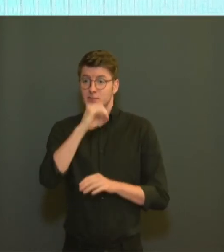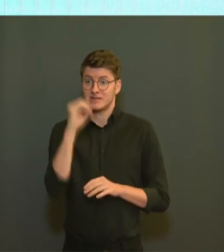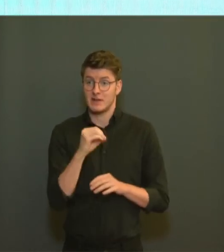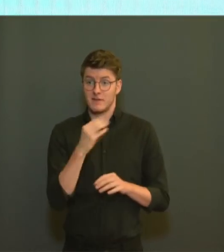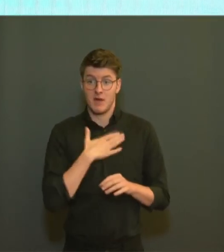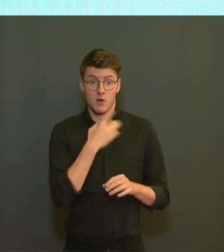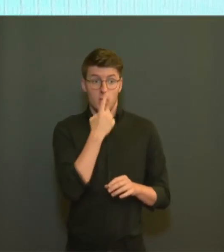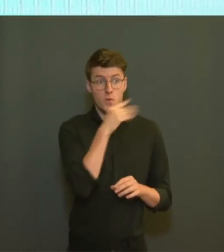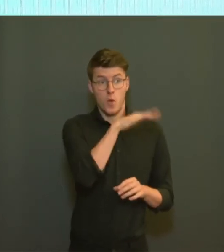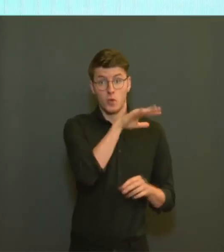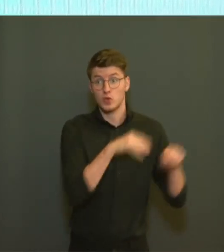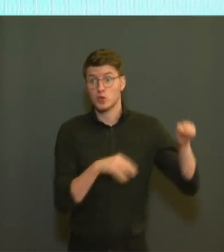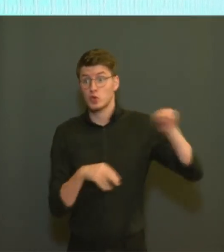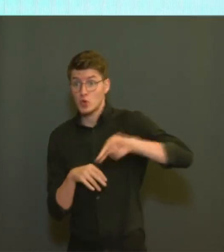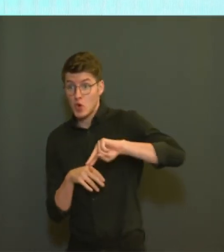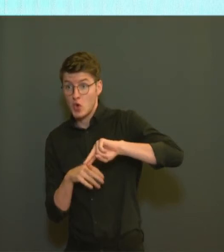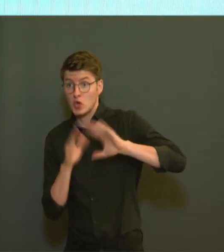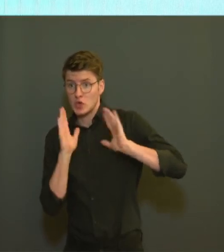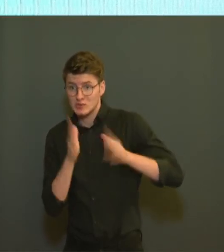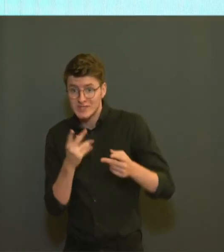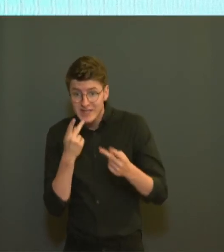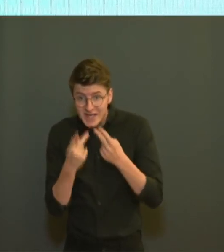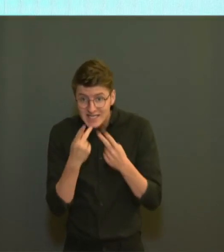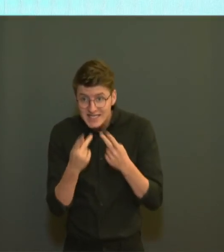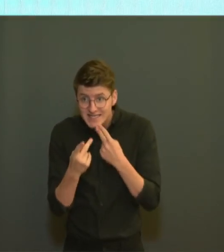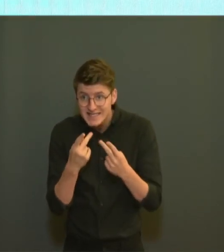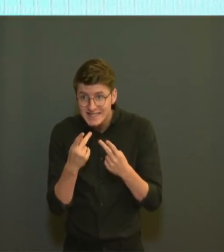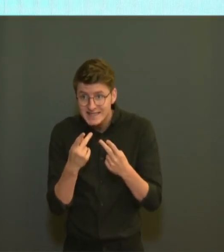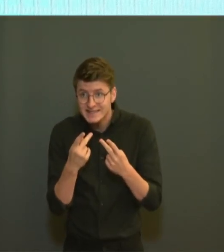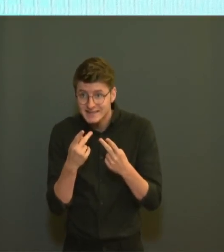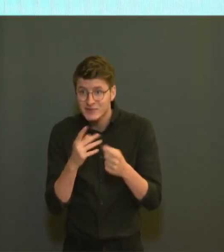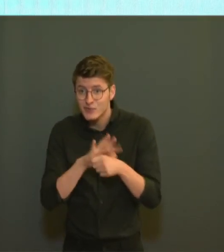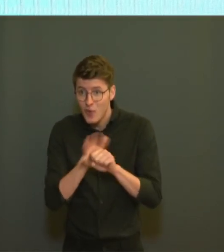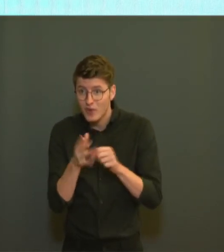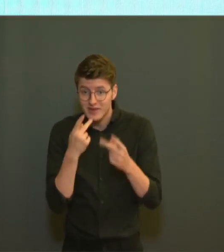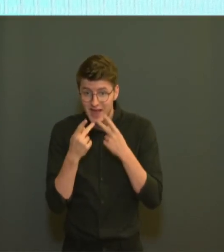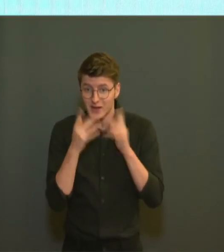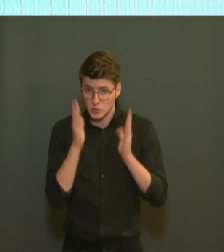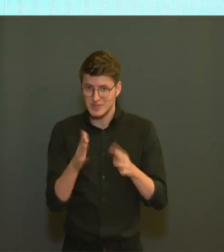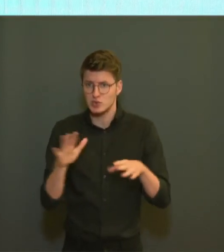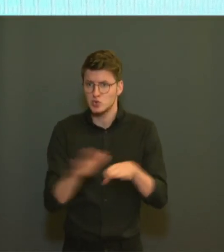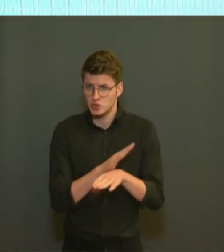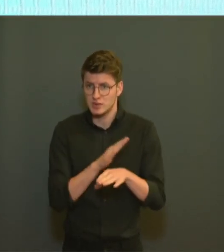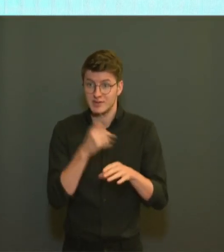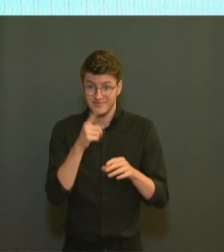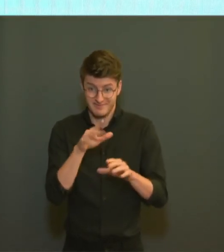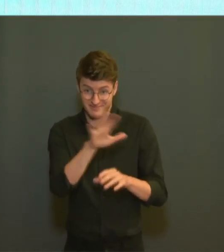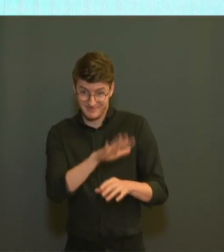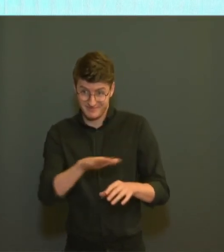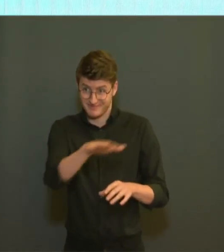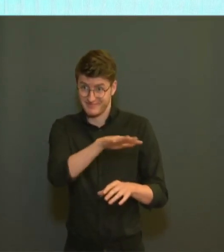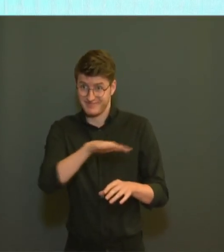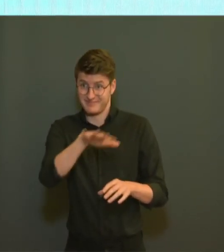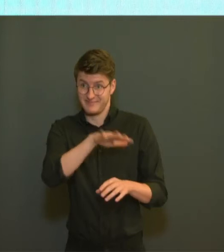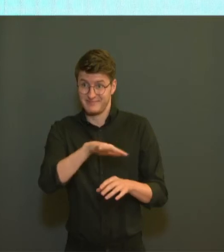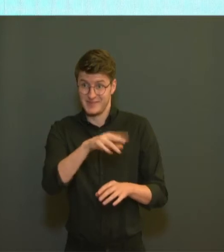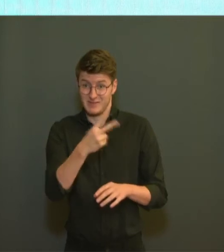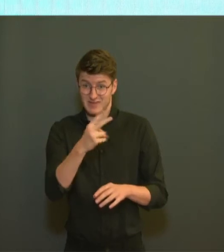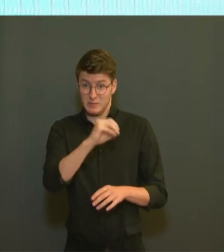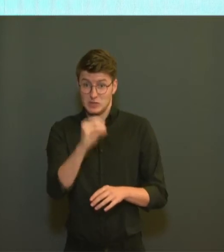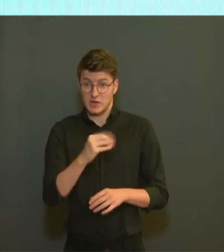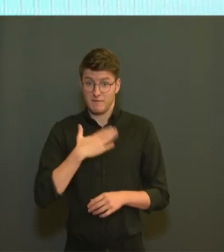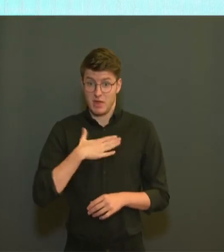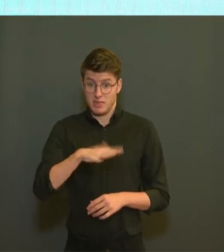na aankomst in België. Ongeveer 2% van deze testen was positief. Dit komt